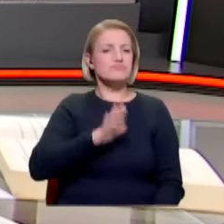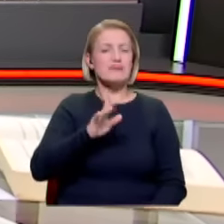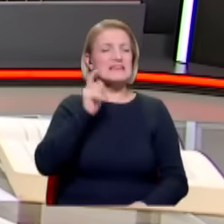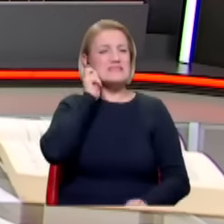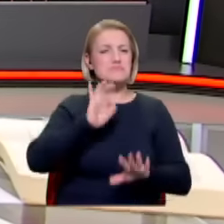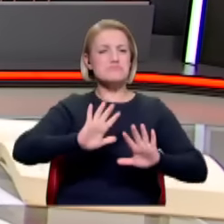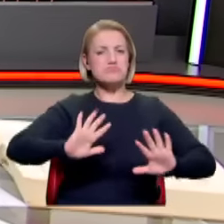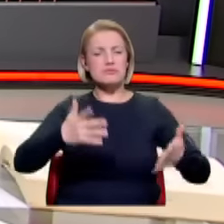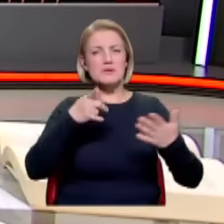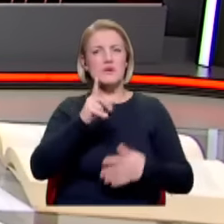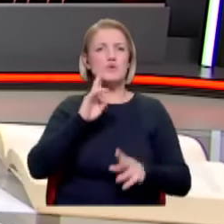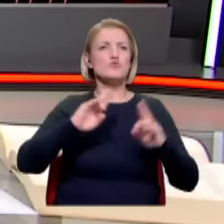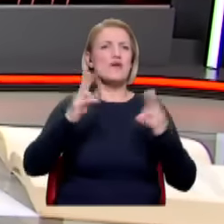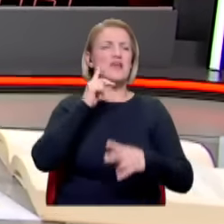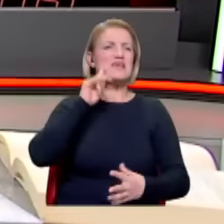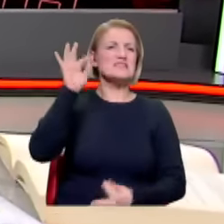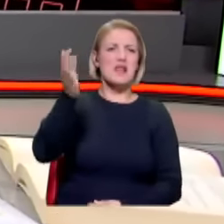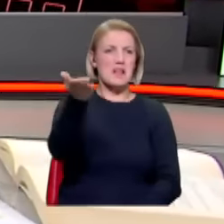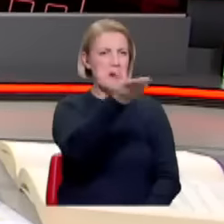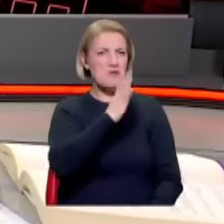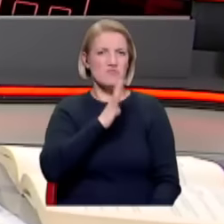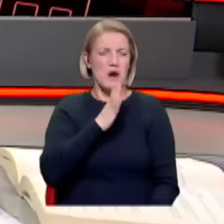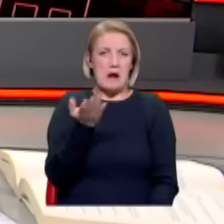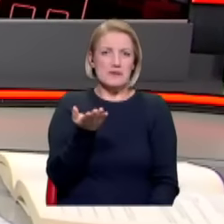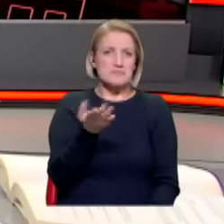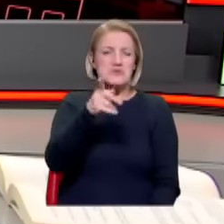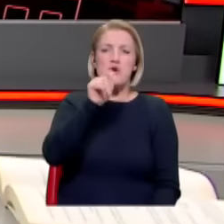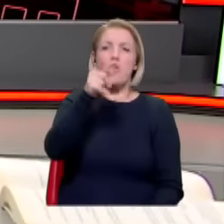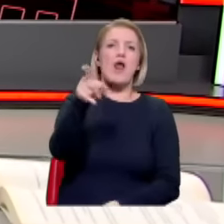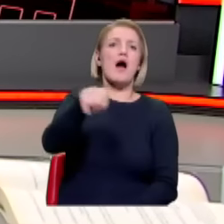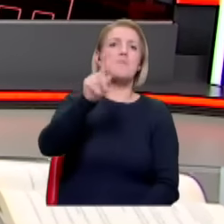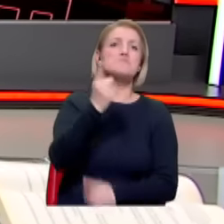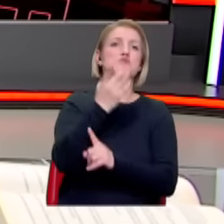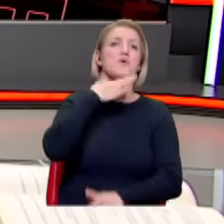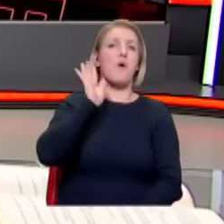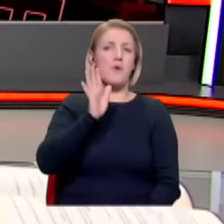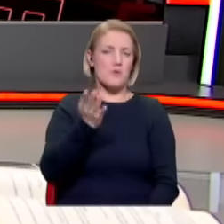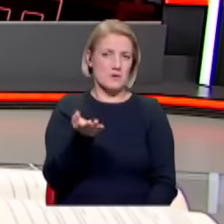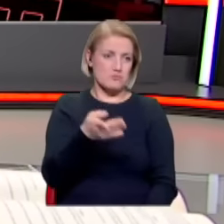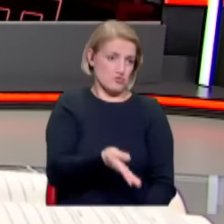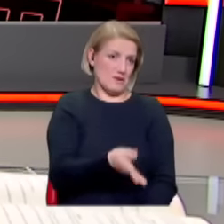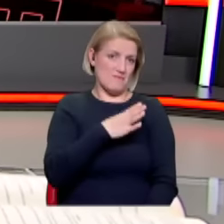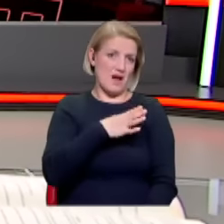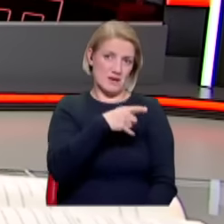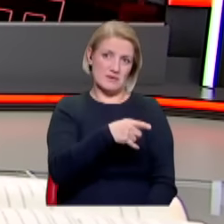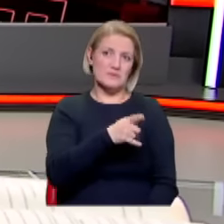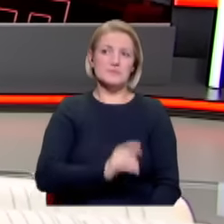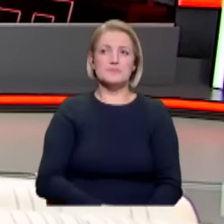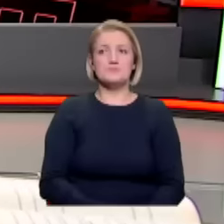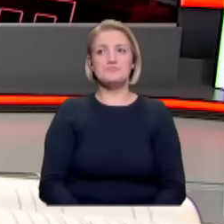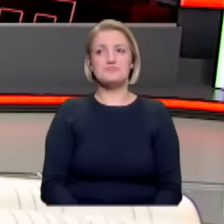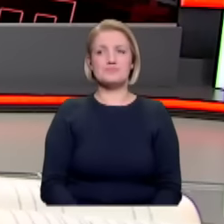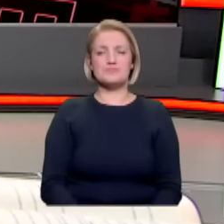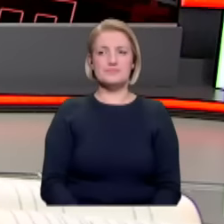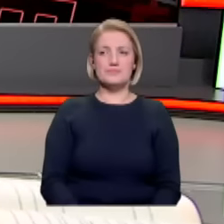bozan, dünya kadar insan var, ne demeçler görüyoruz. Hiç onlara bir şey yok biliyorsunuz. Burada var.